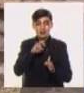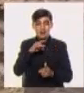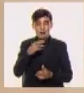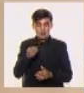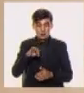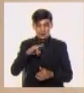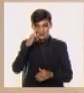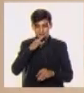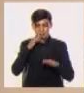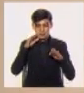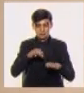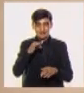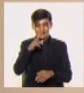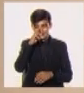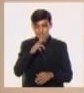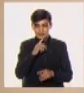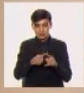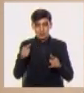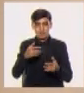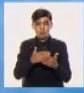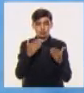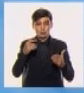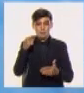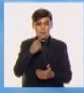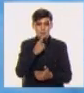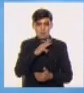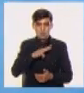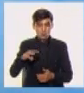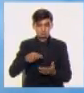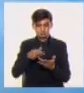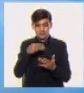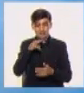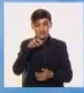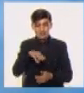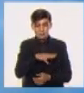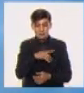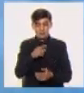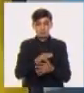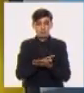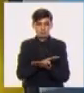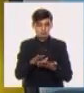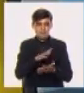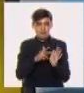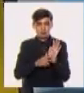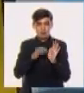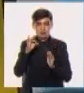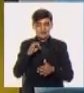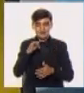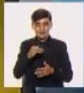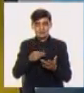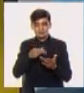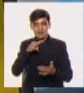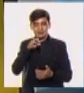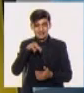За 3 месяца использовали больше 1 000 000 тестов. 80% из них на бесплатной основе. В стране применяются тест-системы